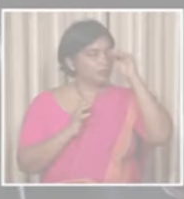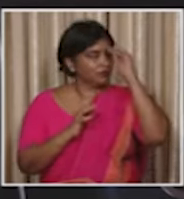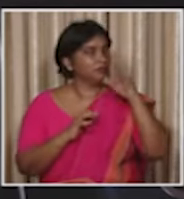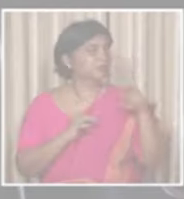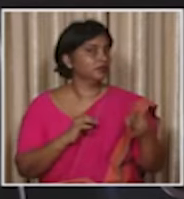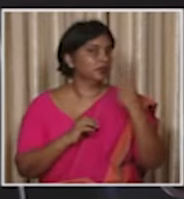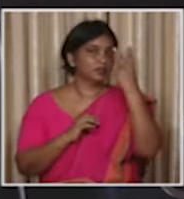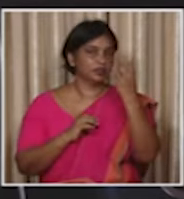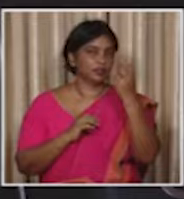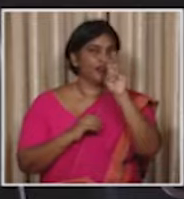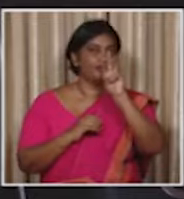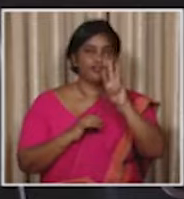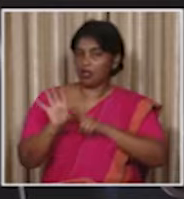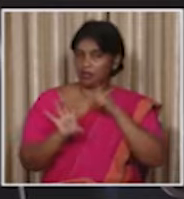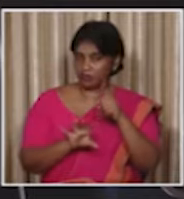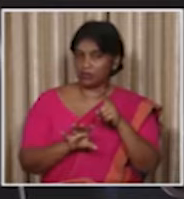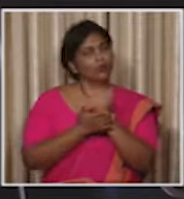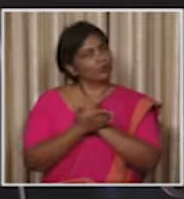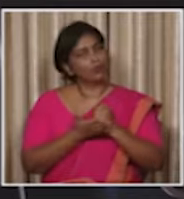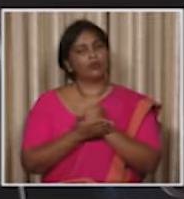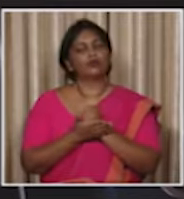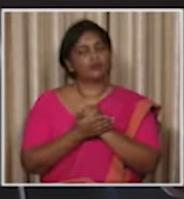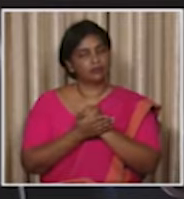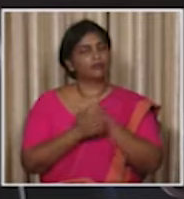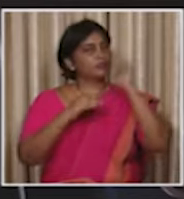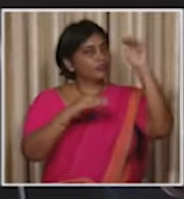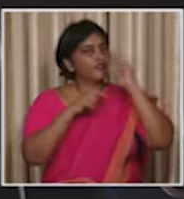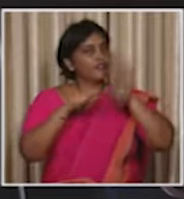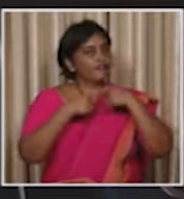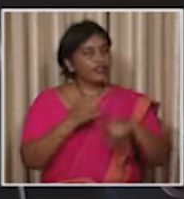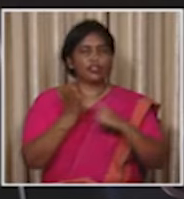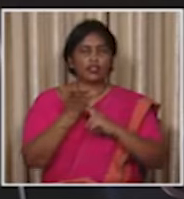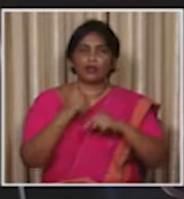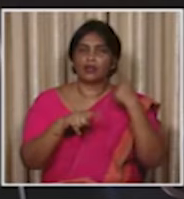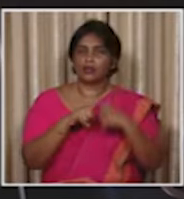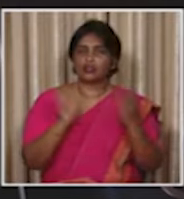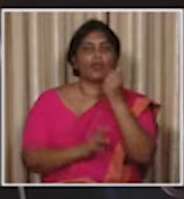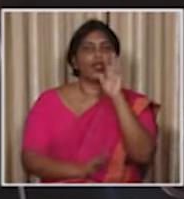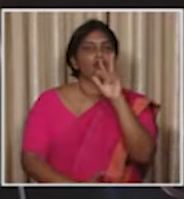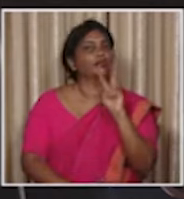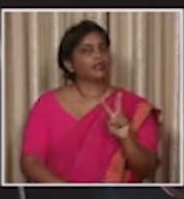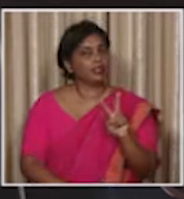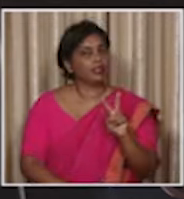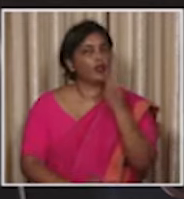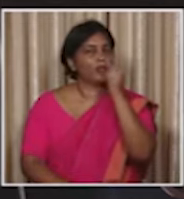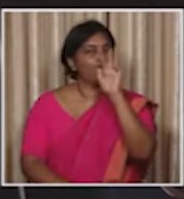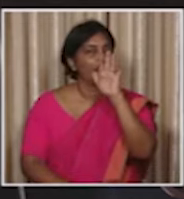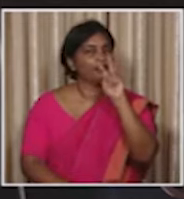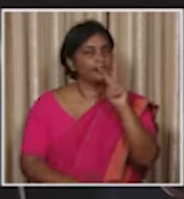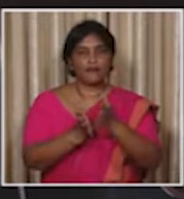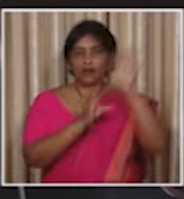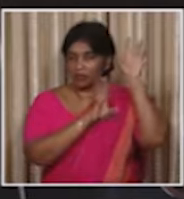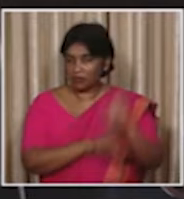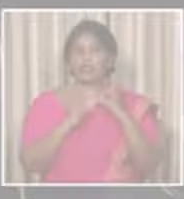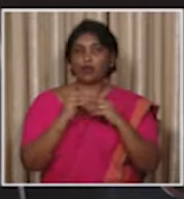තියෙන්නේ 2023 වර්ෂයේදී සියලුම ආනයන වියදම් සහ බදුත් එක්ක රුපියල් 92කට රුපියල් 92කට වරායට ගෙන